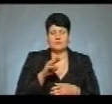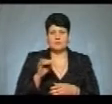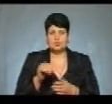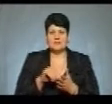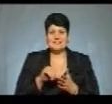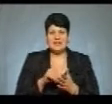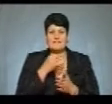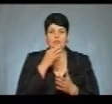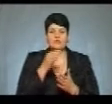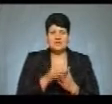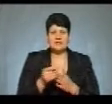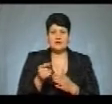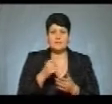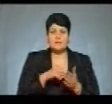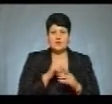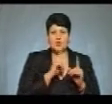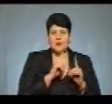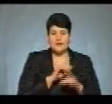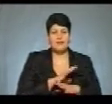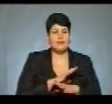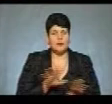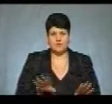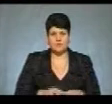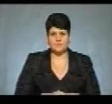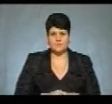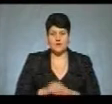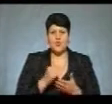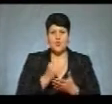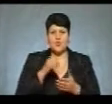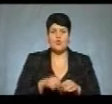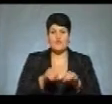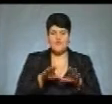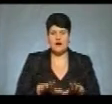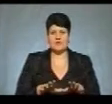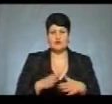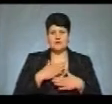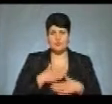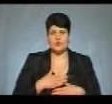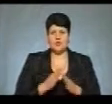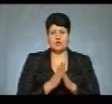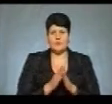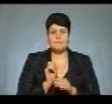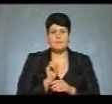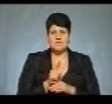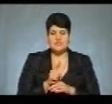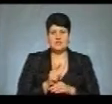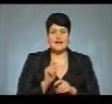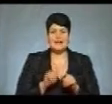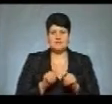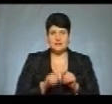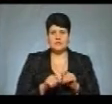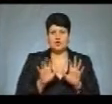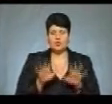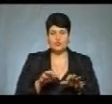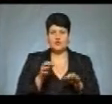Представників відповідача Тернопільської міськради не було. Ухвалу про задоволення клопотання про призначення експертизи головуючий